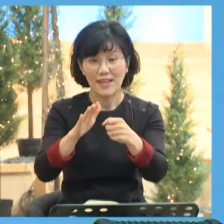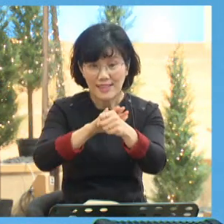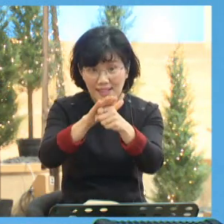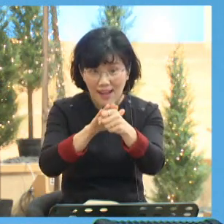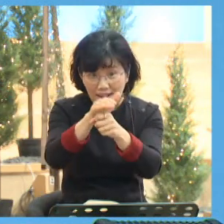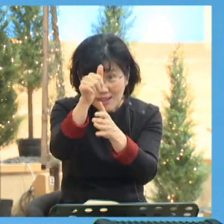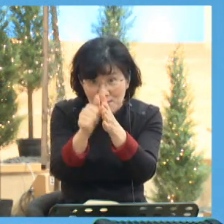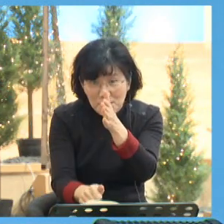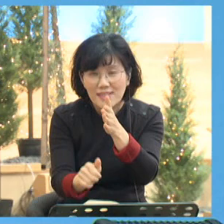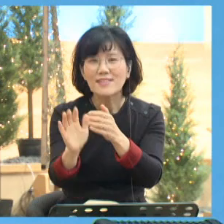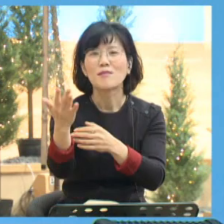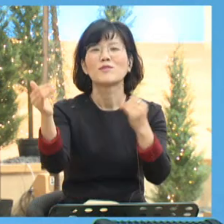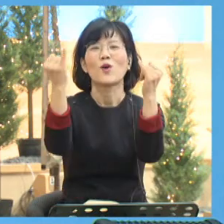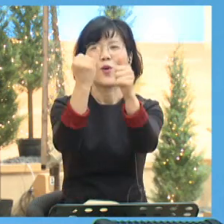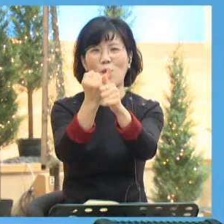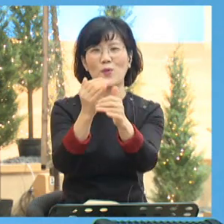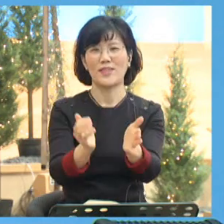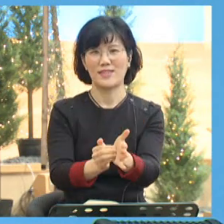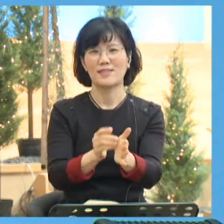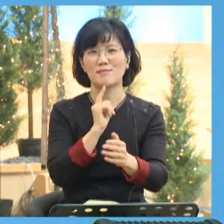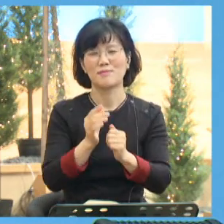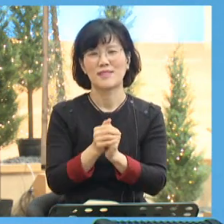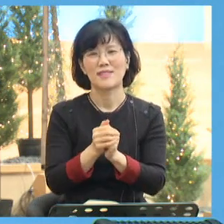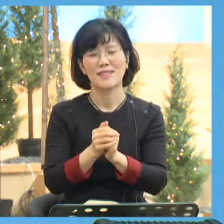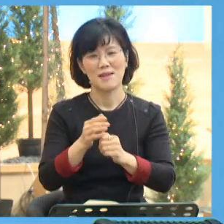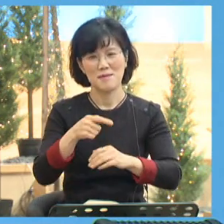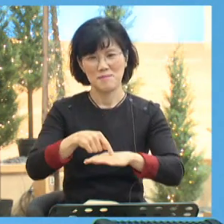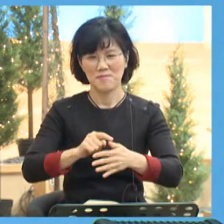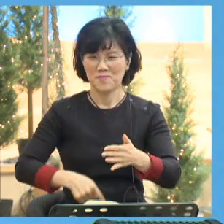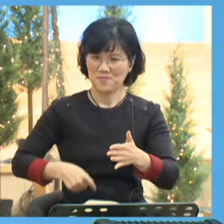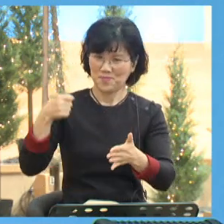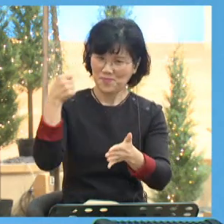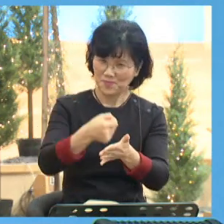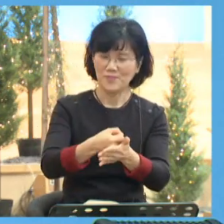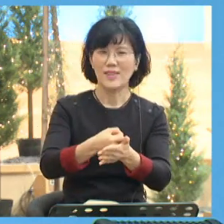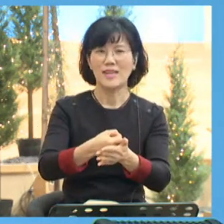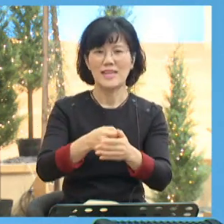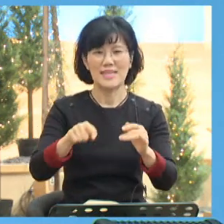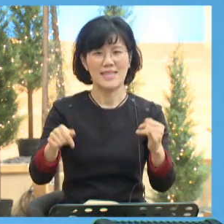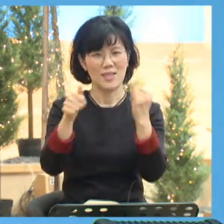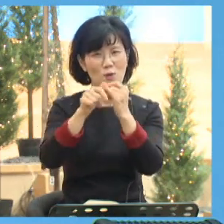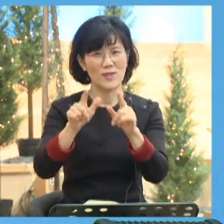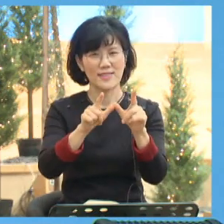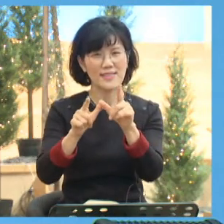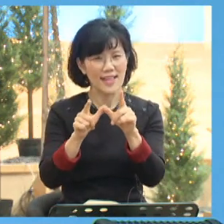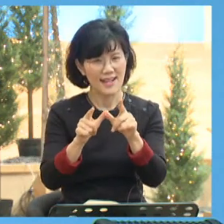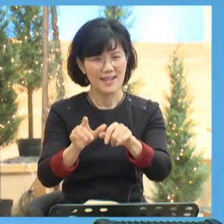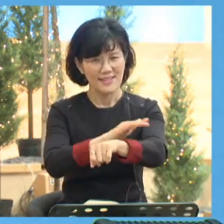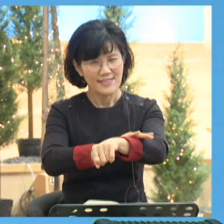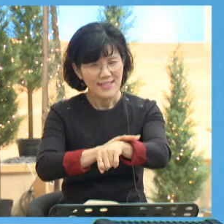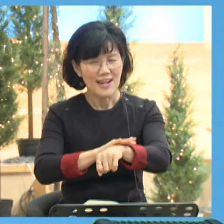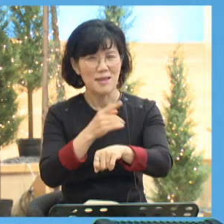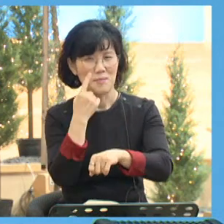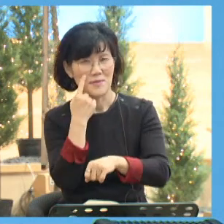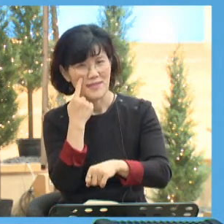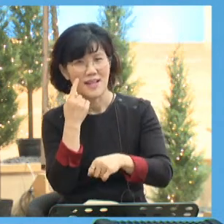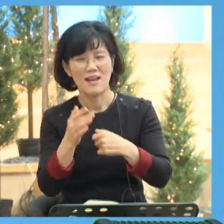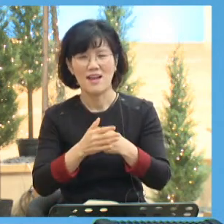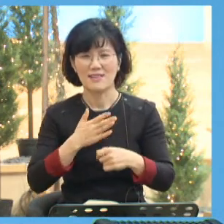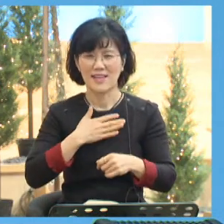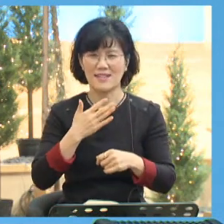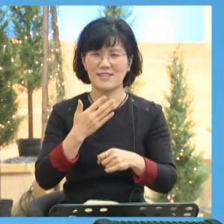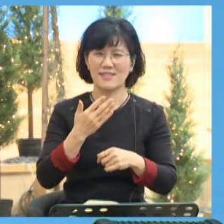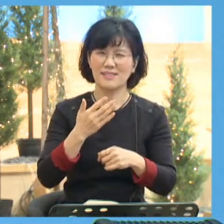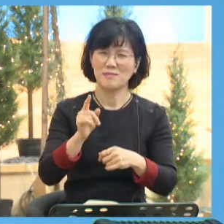맞은 겁니다 결혼을 하게되어 졌어요 이제 마음의 결심을 합니다 이 결혼 생활 내가 참 해야겠다 나는